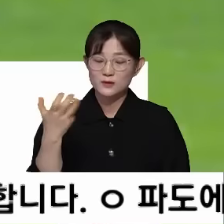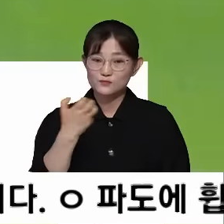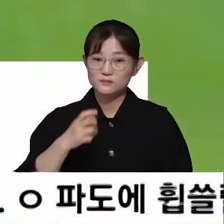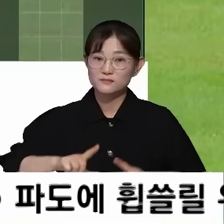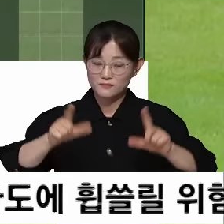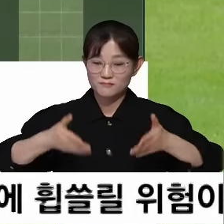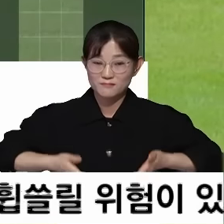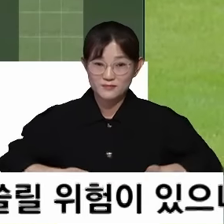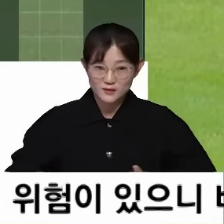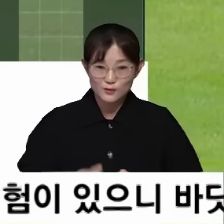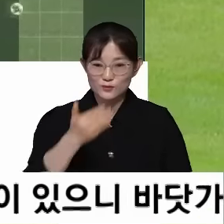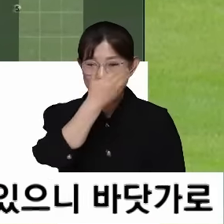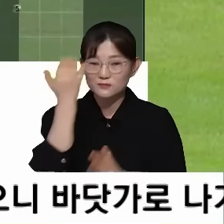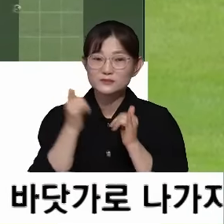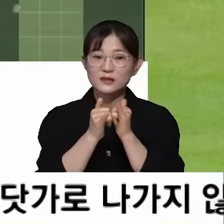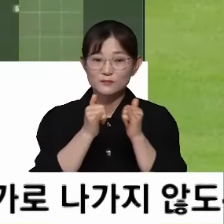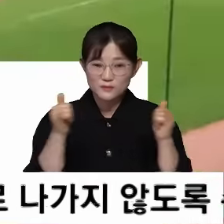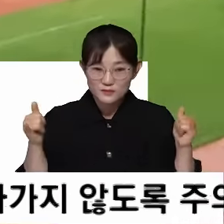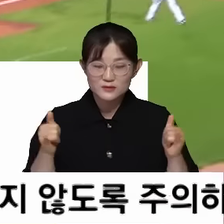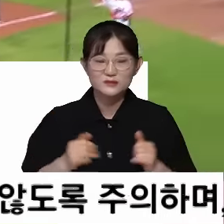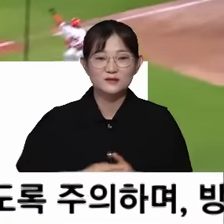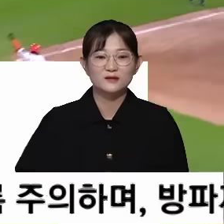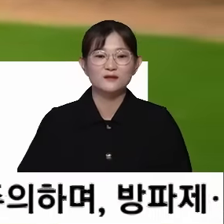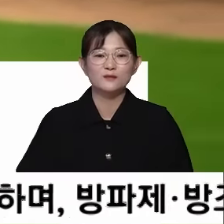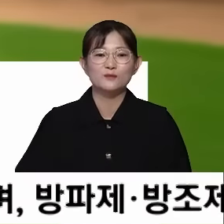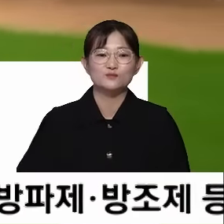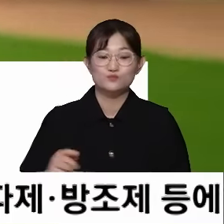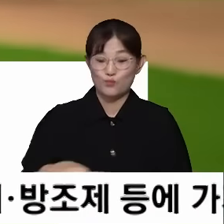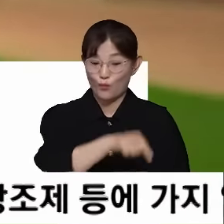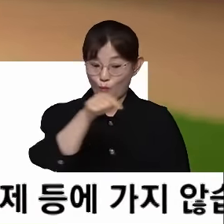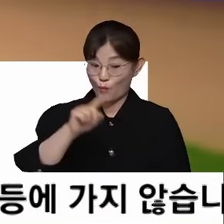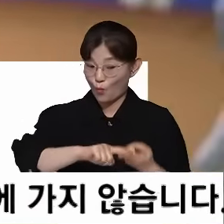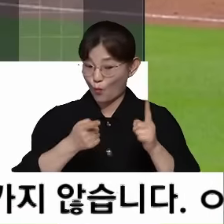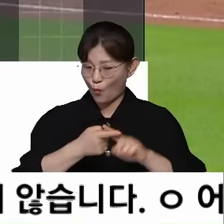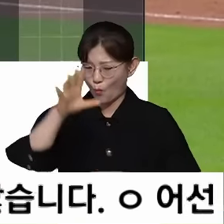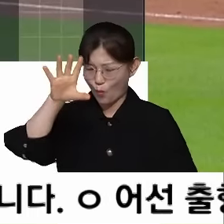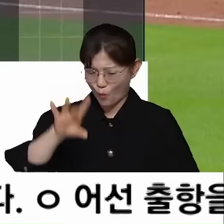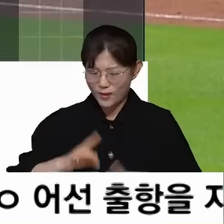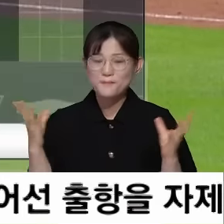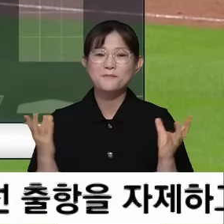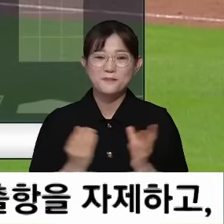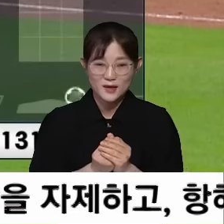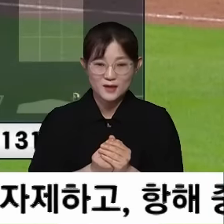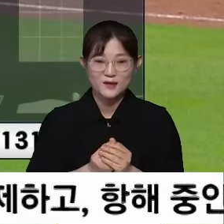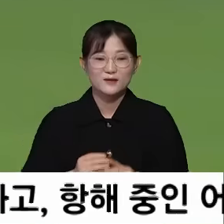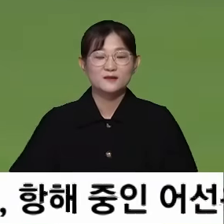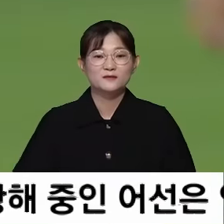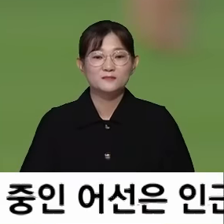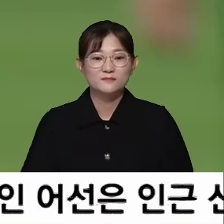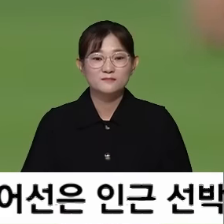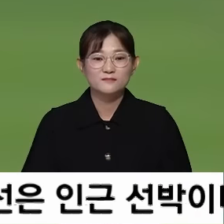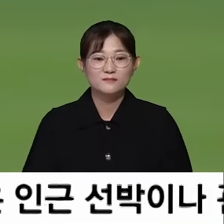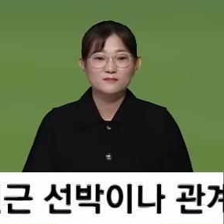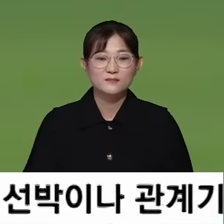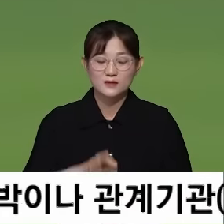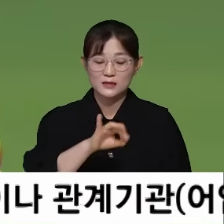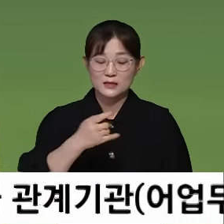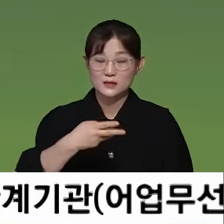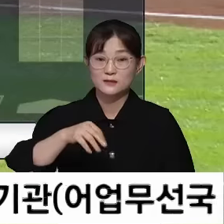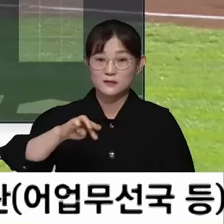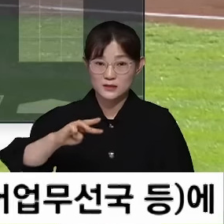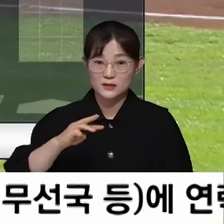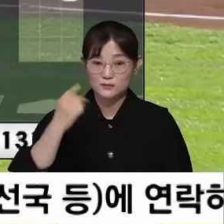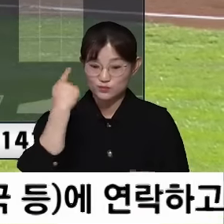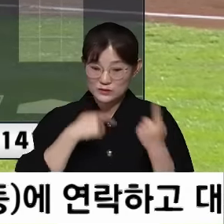김도영, 정혜영 등 2000년대생들 신예들까지 신구 조화가 완벽하기 때문입니다. 이유리 등 부상으로